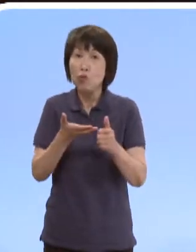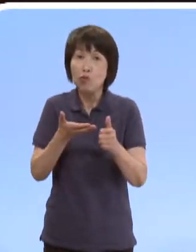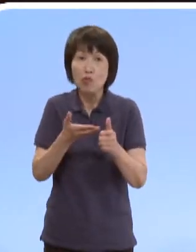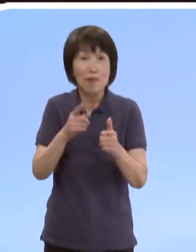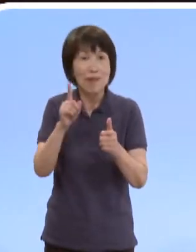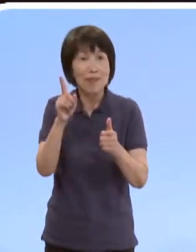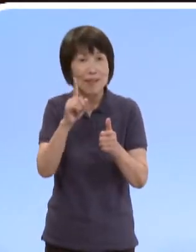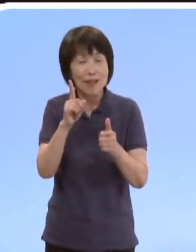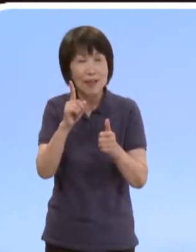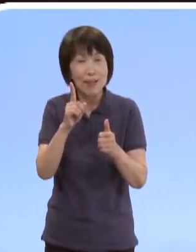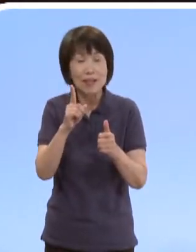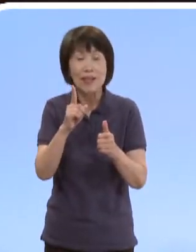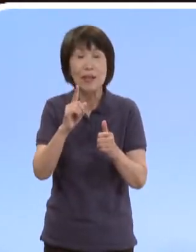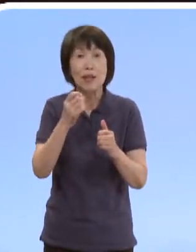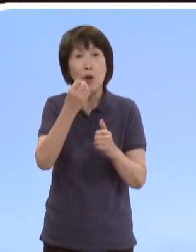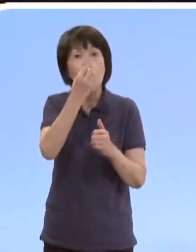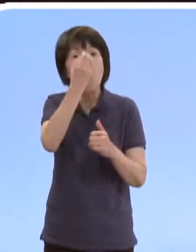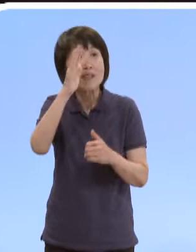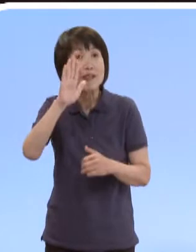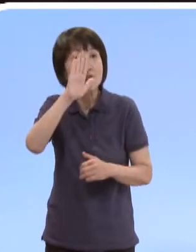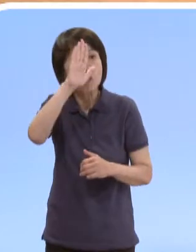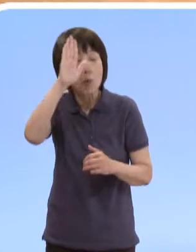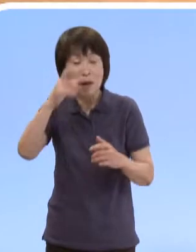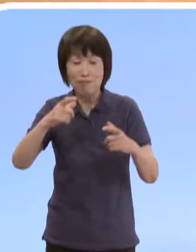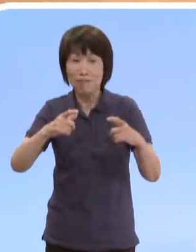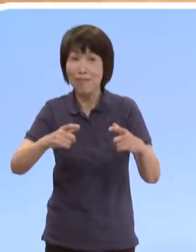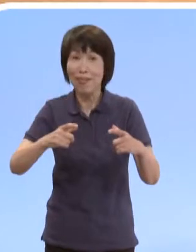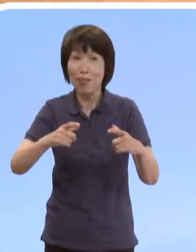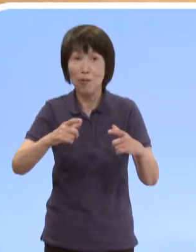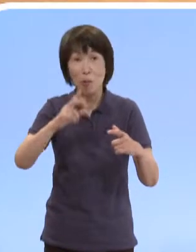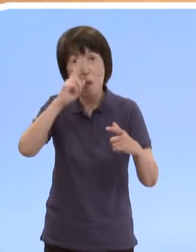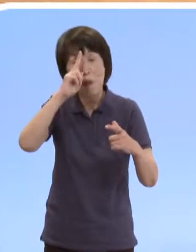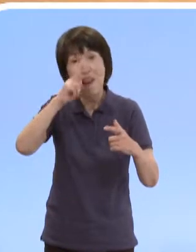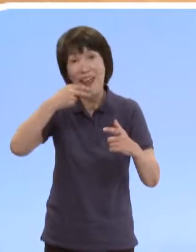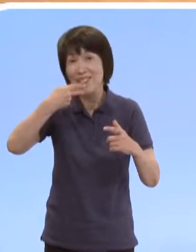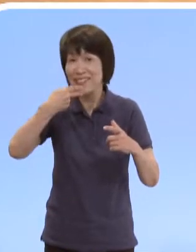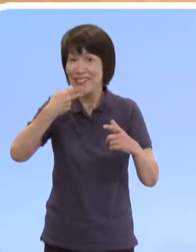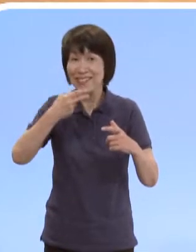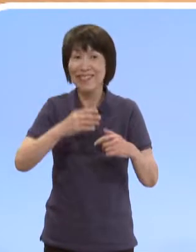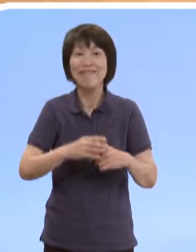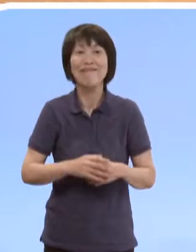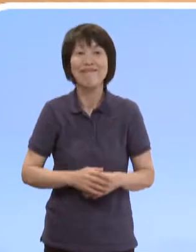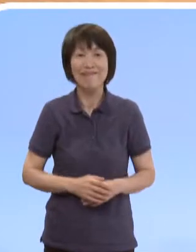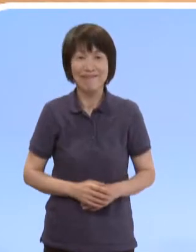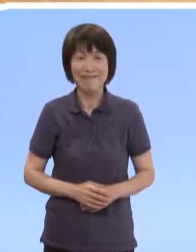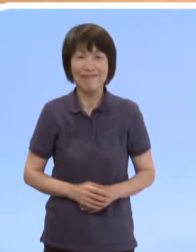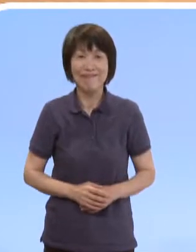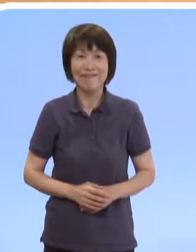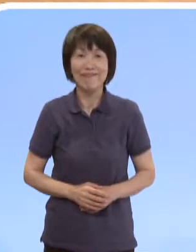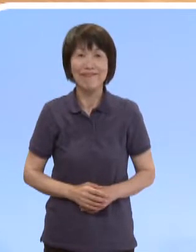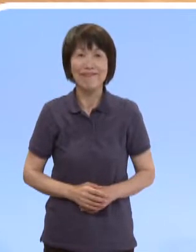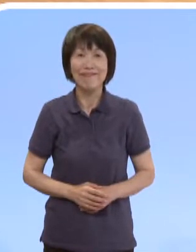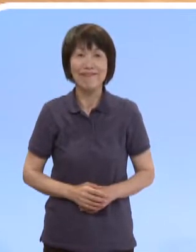おすすめのメニューは星空プレート。 こちらがその星空プレ